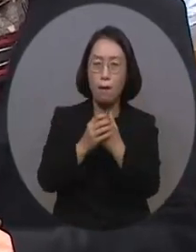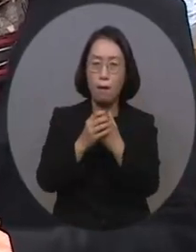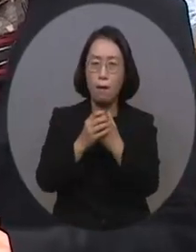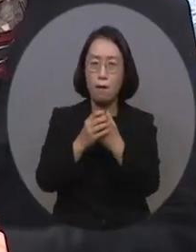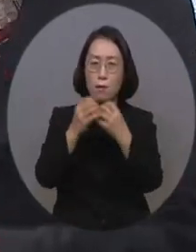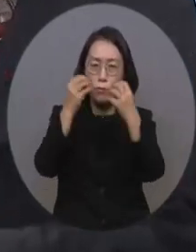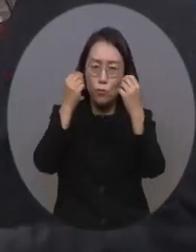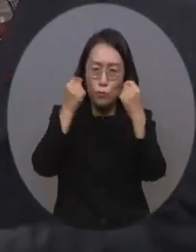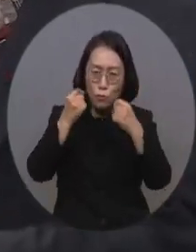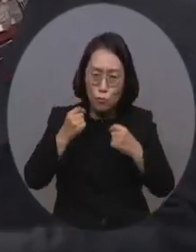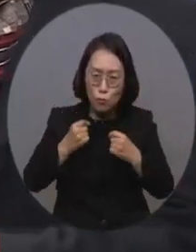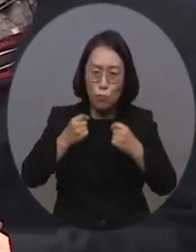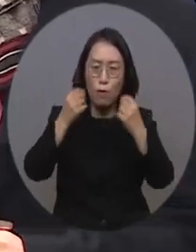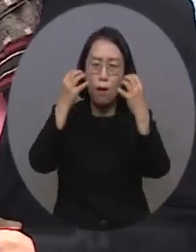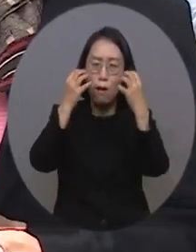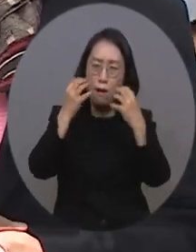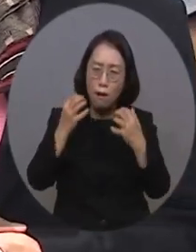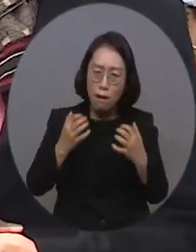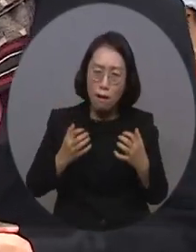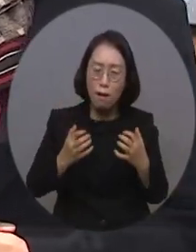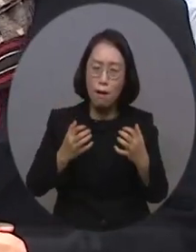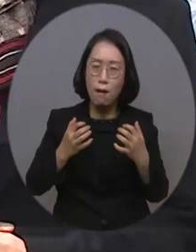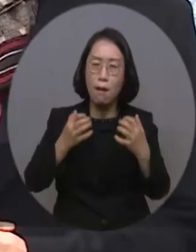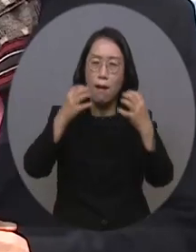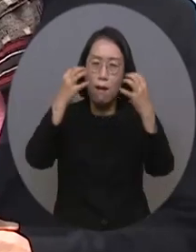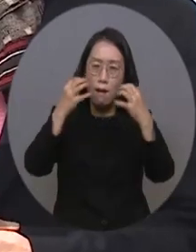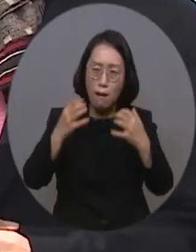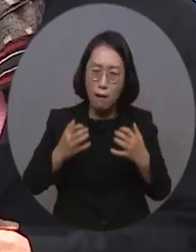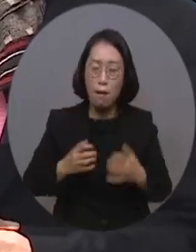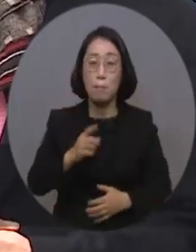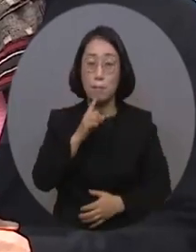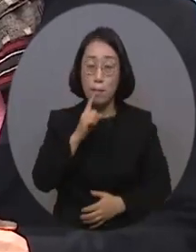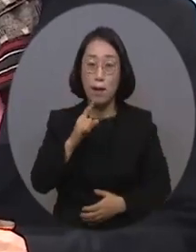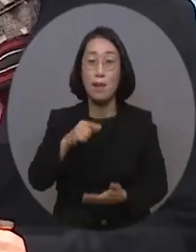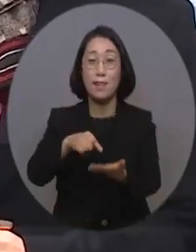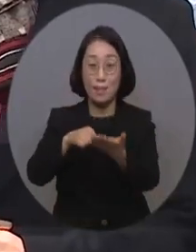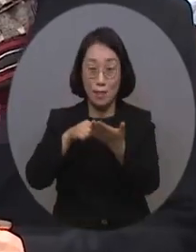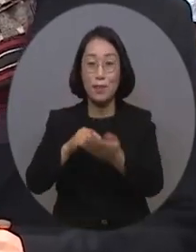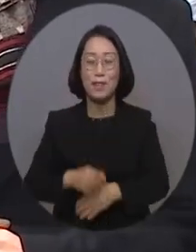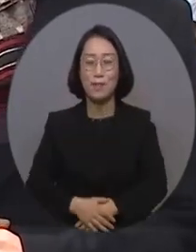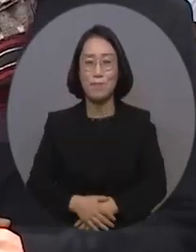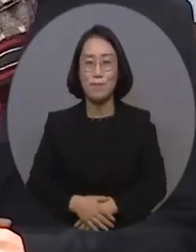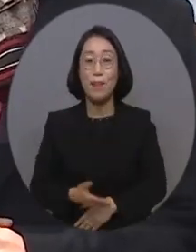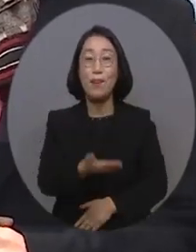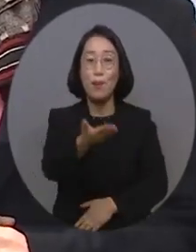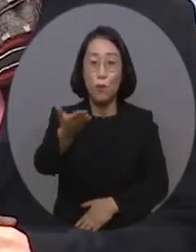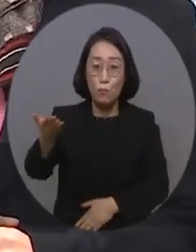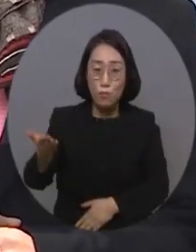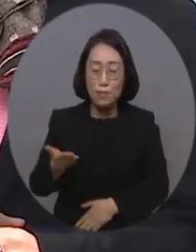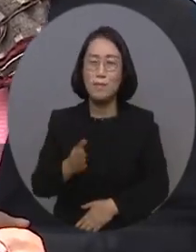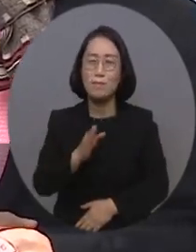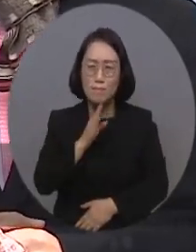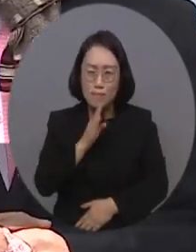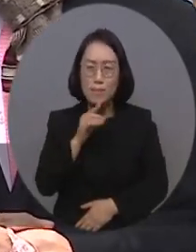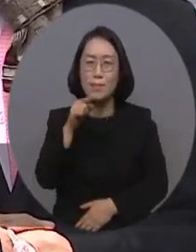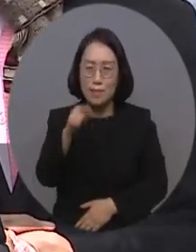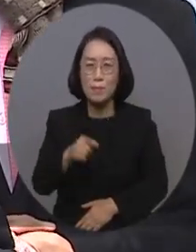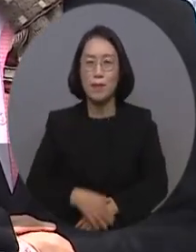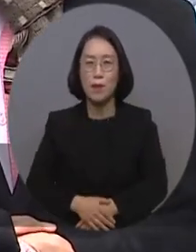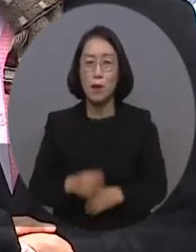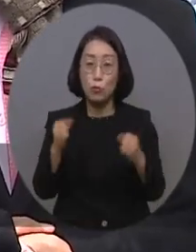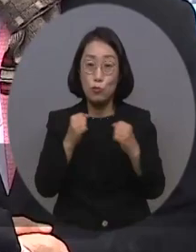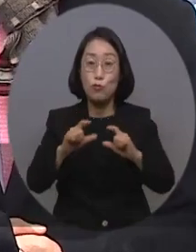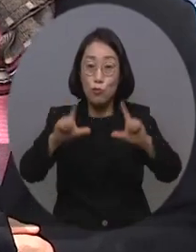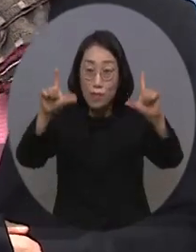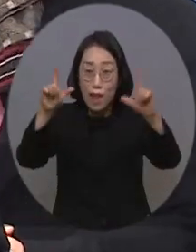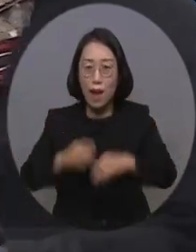하여 감사의 눈물이 주르륵 두 뺨을 적시었다고 합니다. 여러분 바로 이것입니다. 이 추운